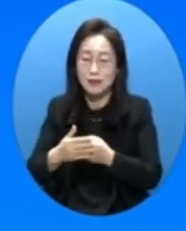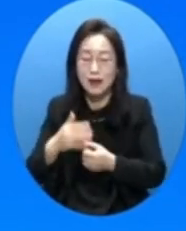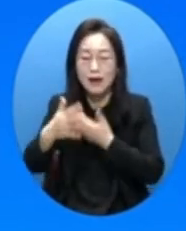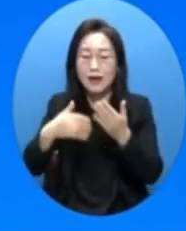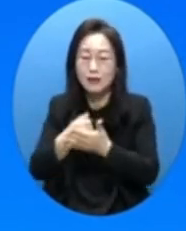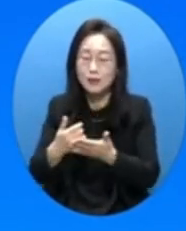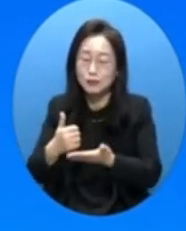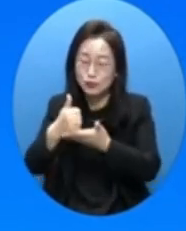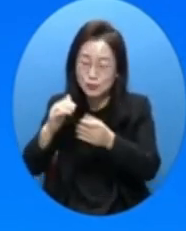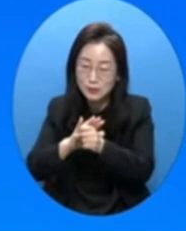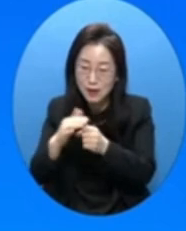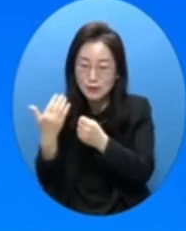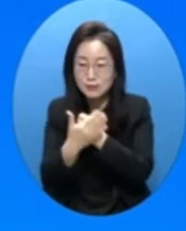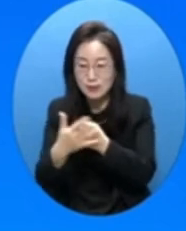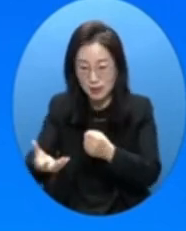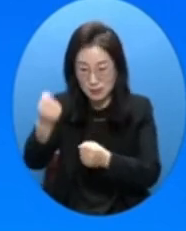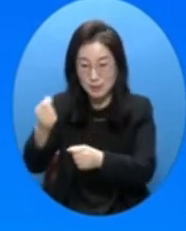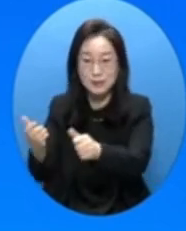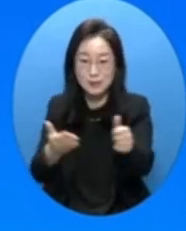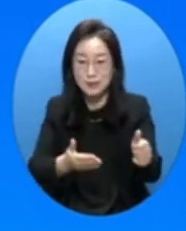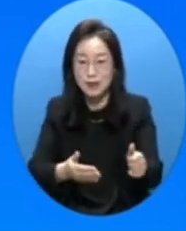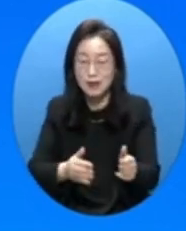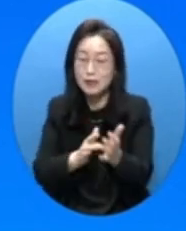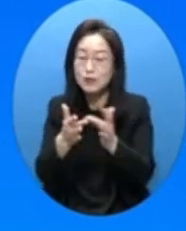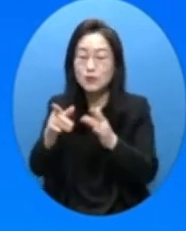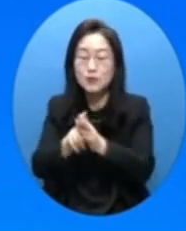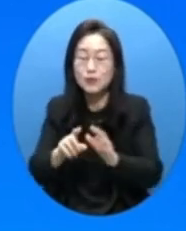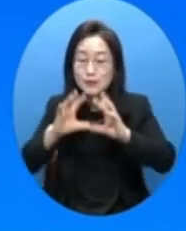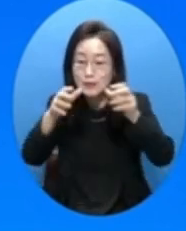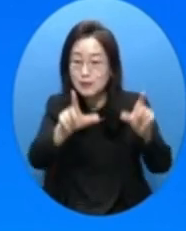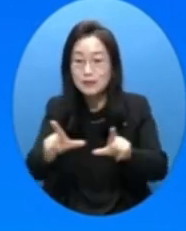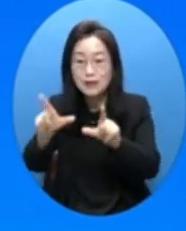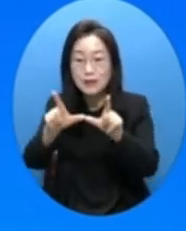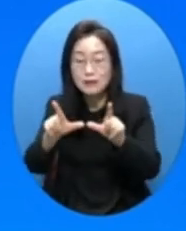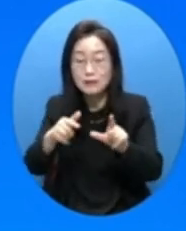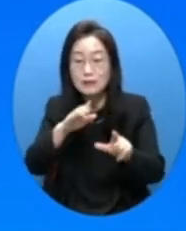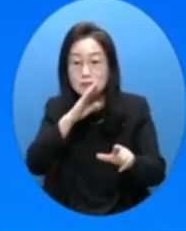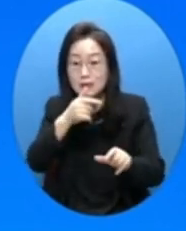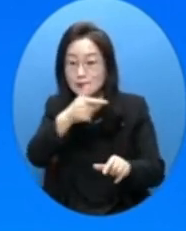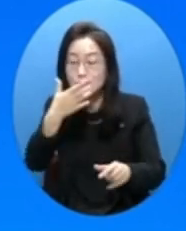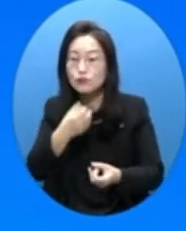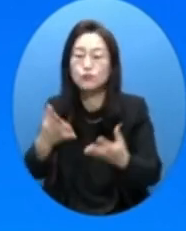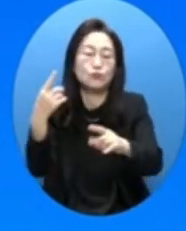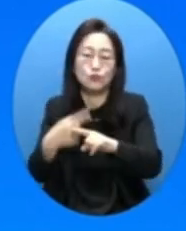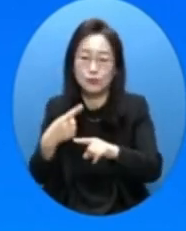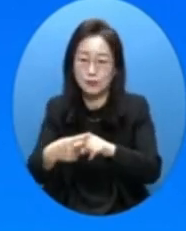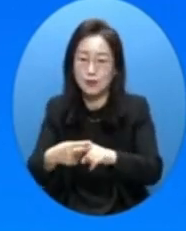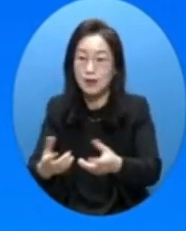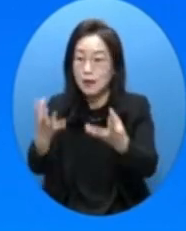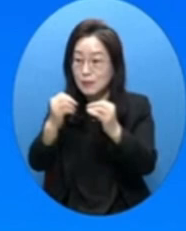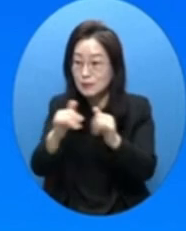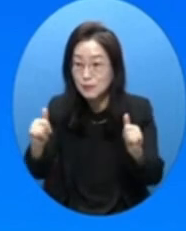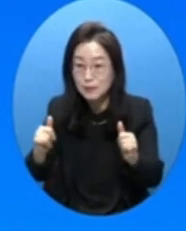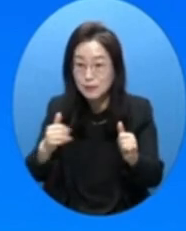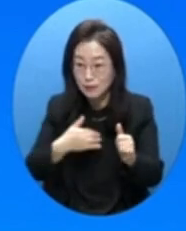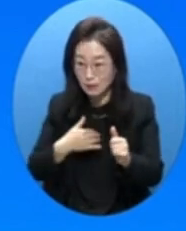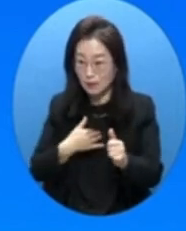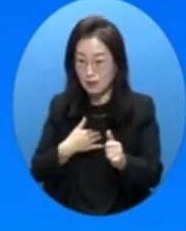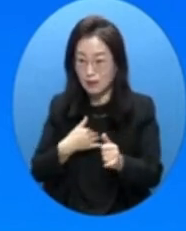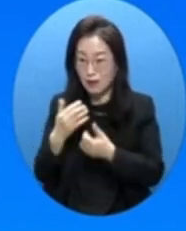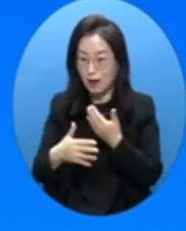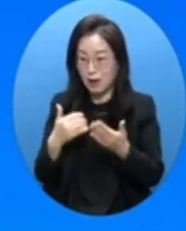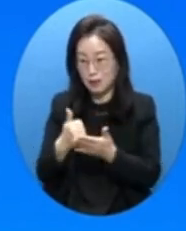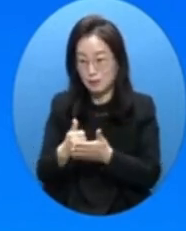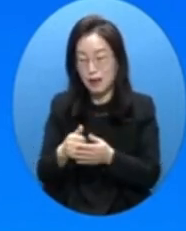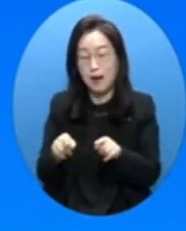사랑 가운데 거해야 됩니다. 예수를 믿고 우리가 이 세상 사는 것은 너무나 큰 축복이고 은혜인데 많은 사람들이 나와 함께 하신 하나님의 은혜에